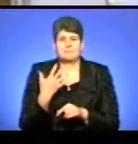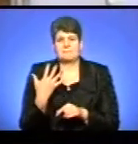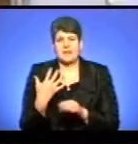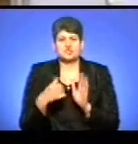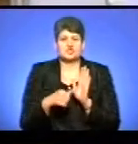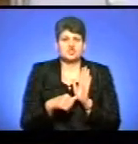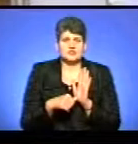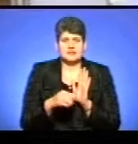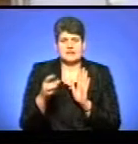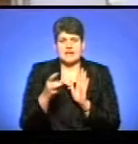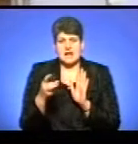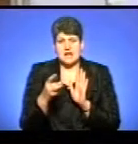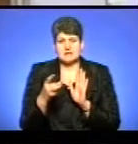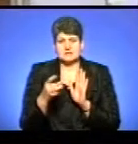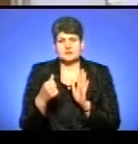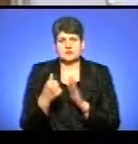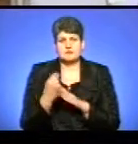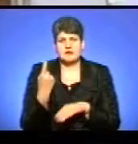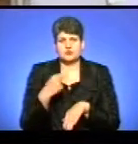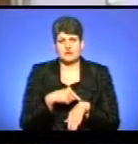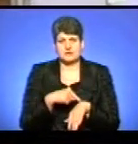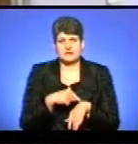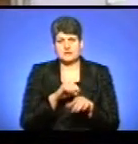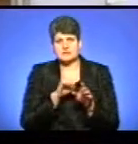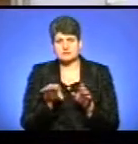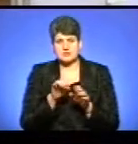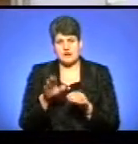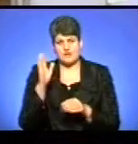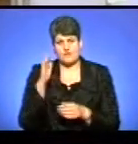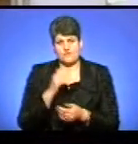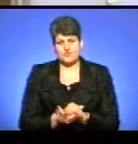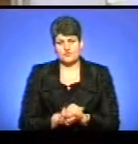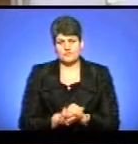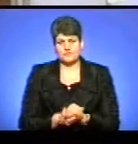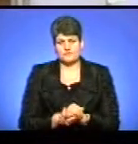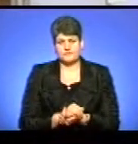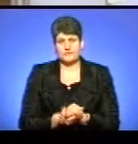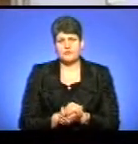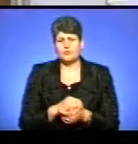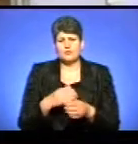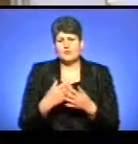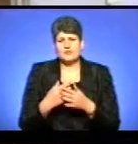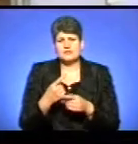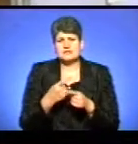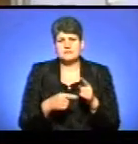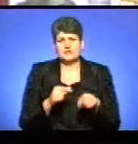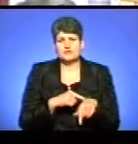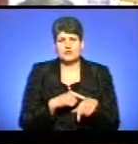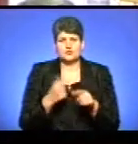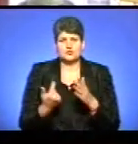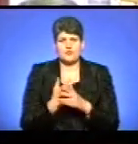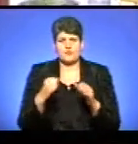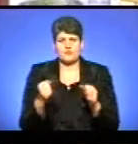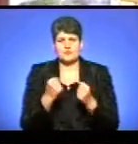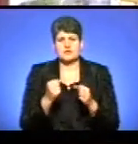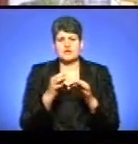5-6 разів до першої години ми спускаємо воду. Вона буквально за півгодини опять холонить. Нічого